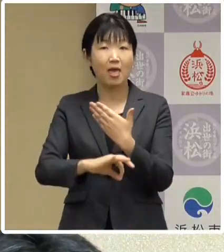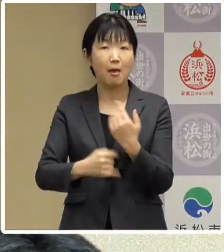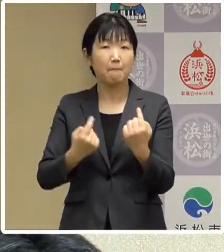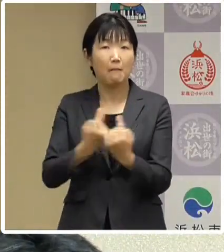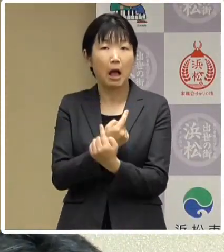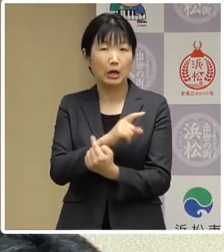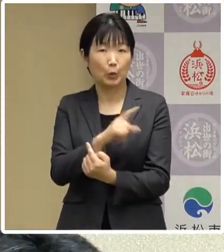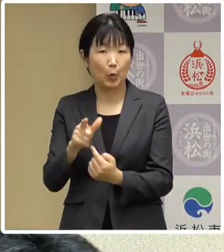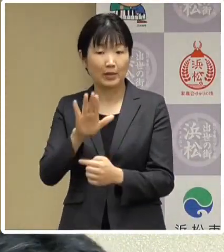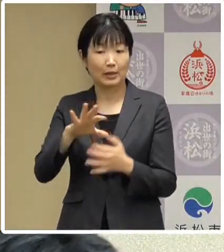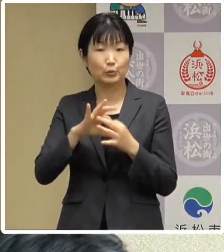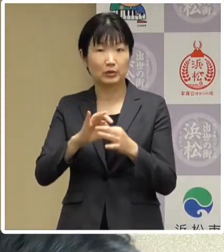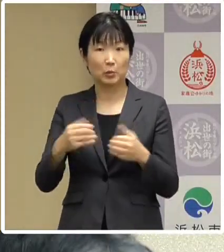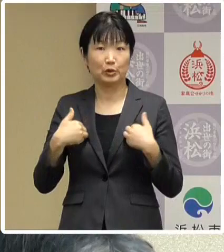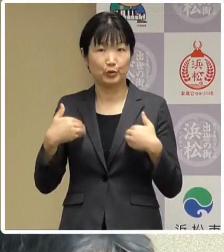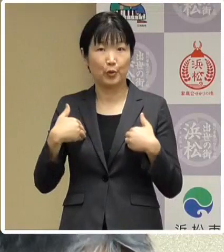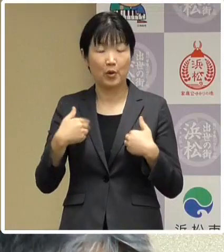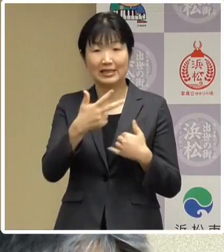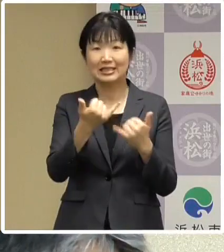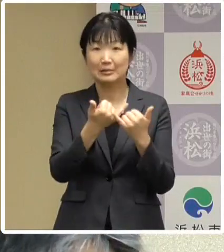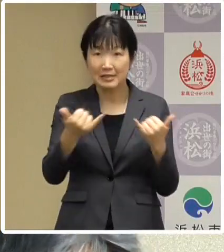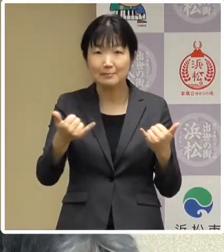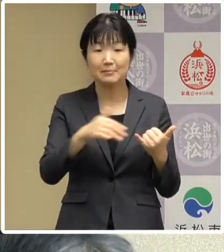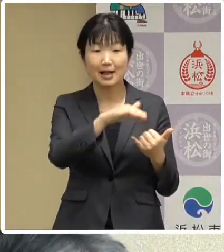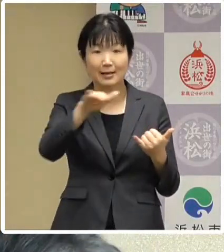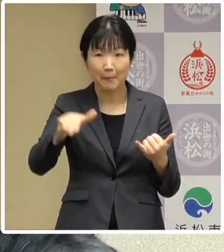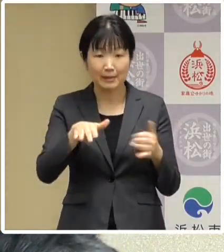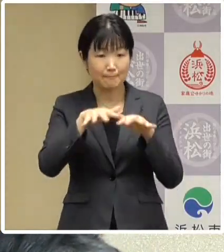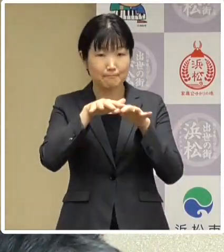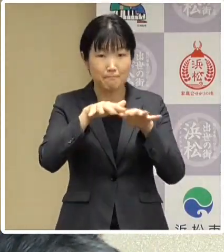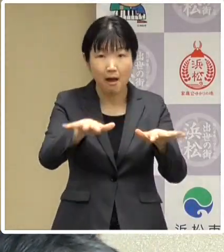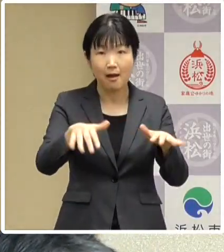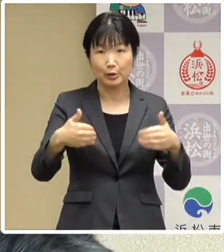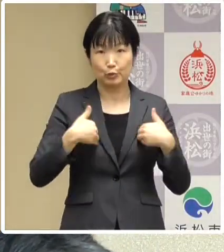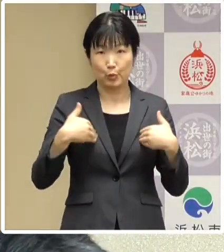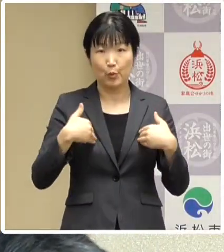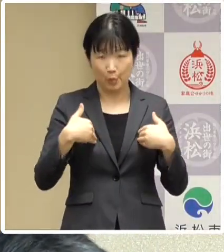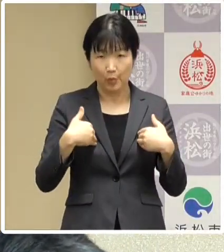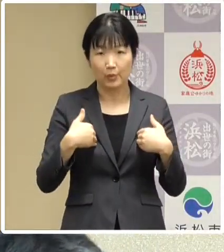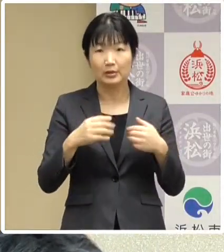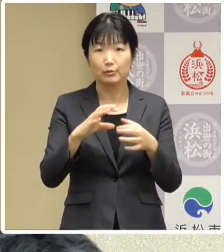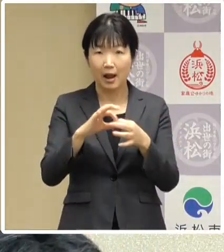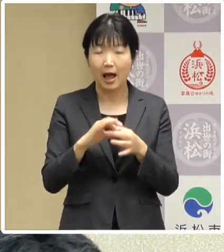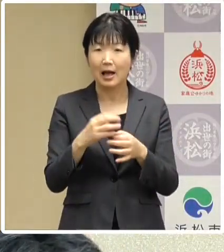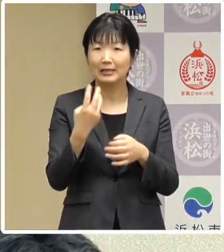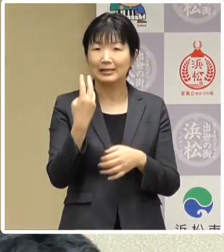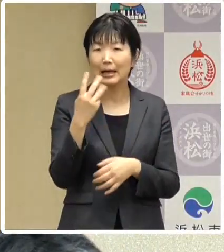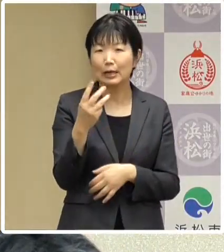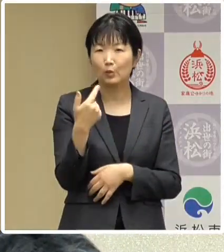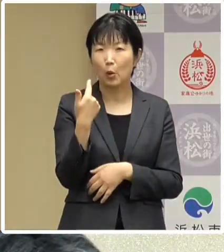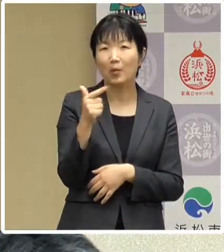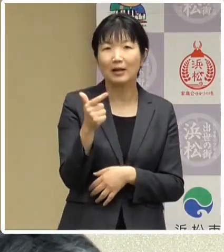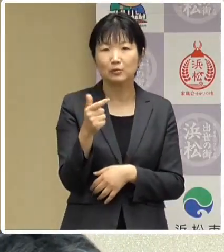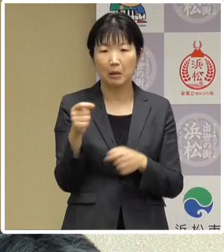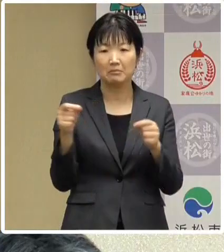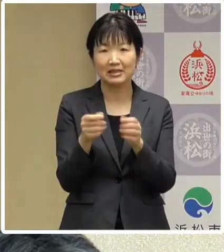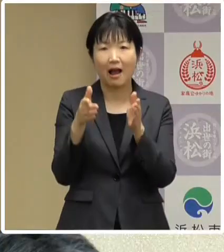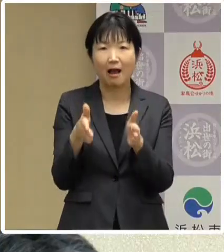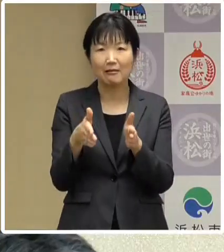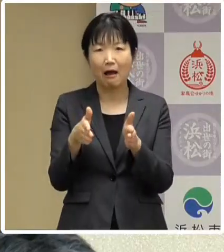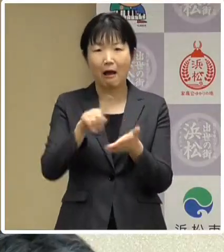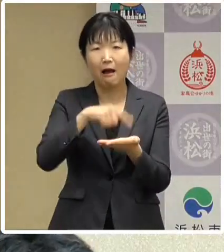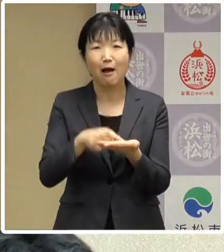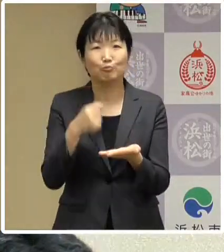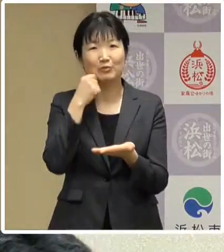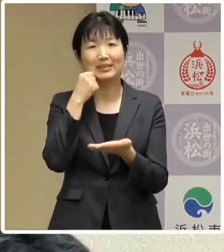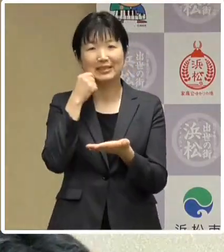続きもありまして、市民に周知する期間も大事ですので、その3ヶ月6ヶ月というスパンではちょっと難しいというか、そこはあの